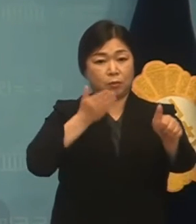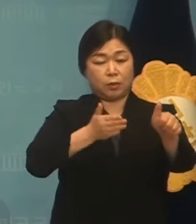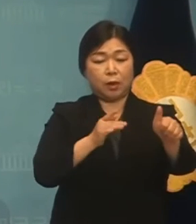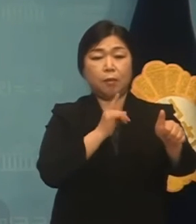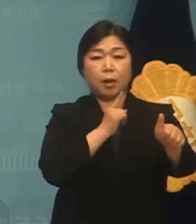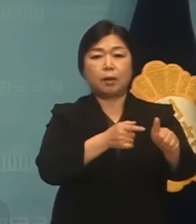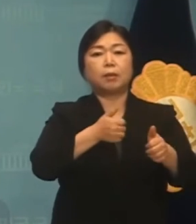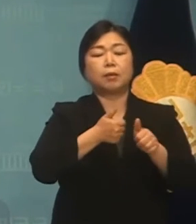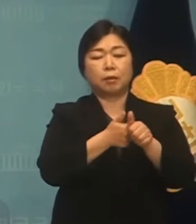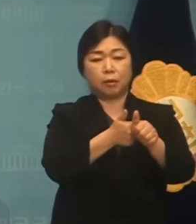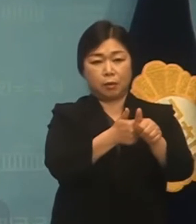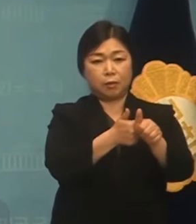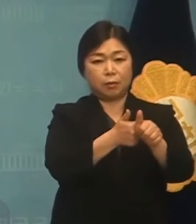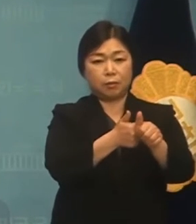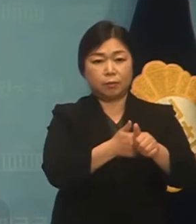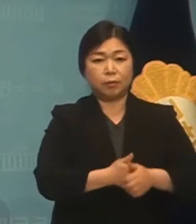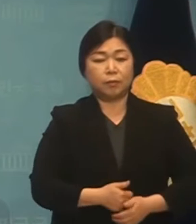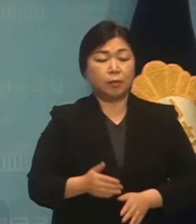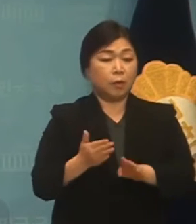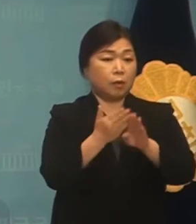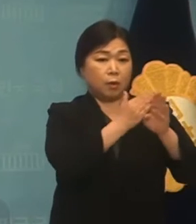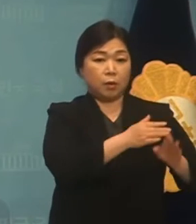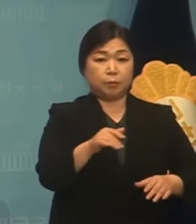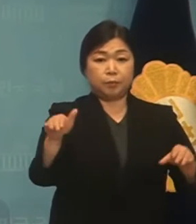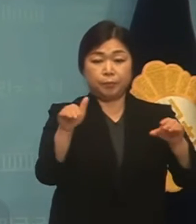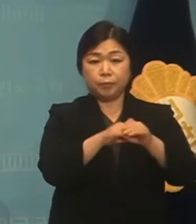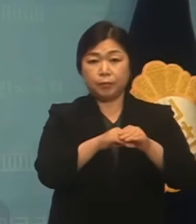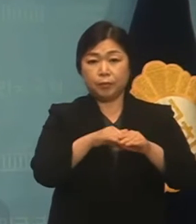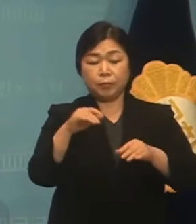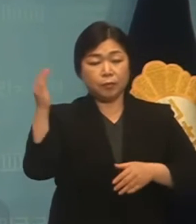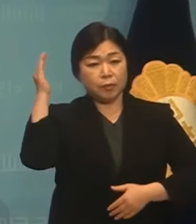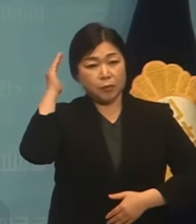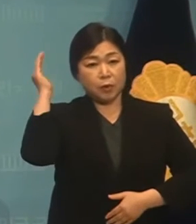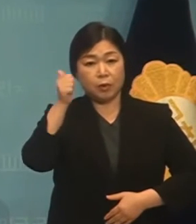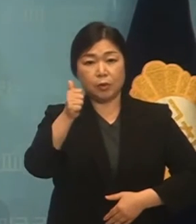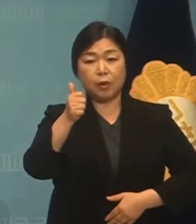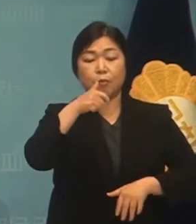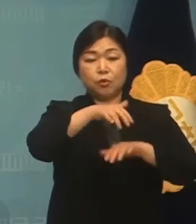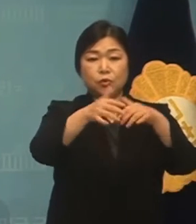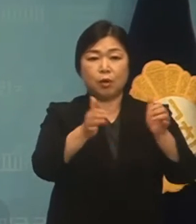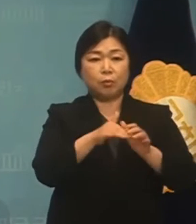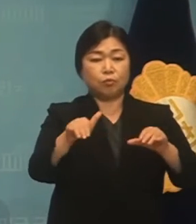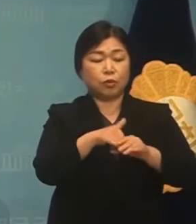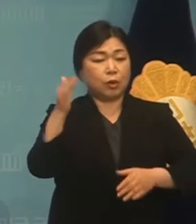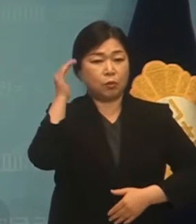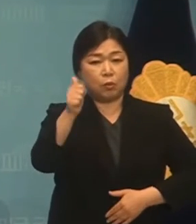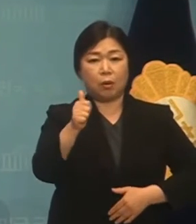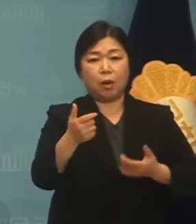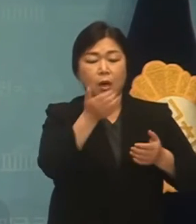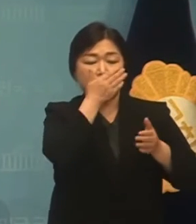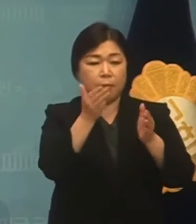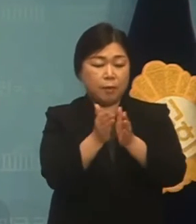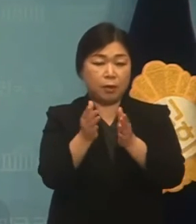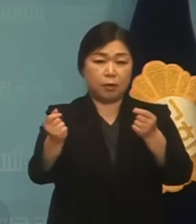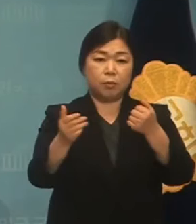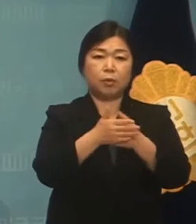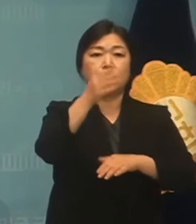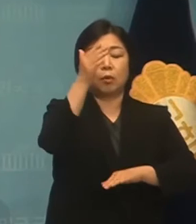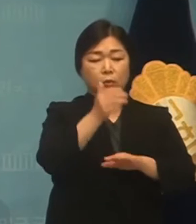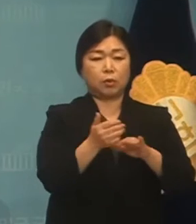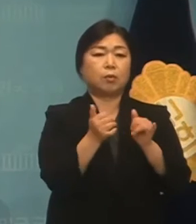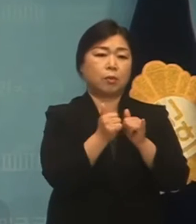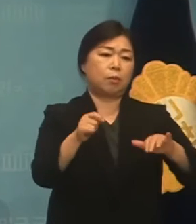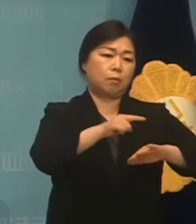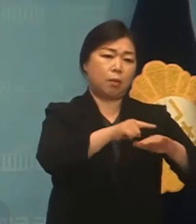결과입니다. 반면 민주당은 친문정당이 되어 민심과 동떨어진 정당이 되었습니다. 선거에